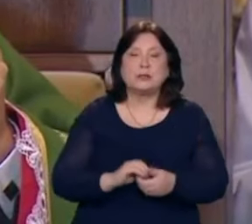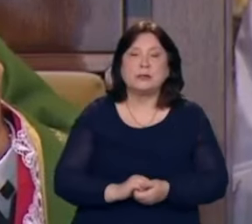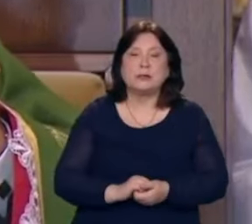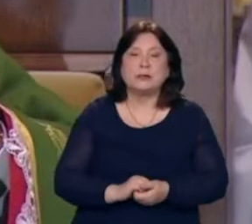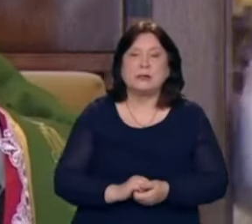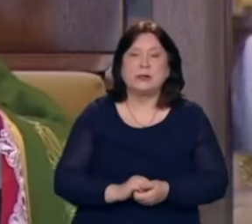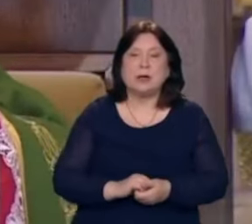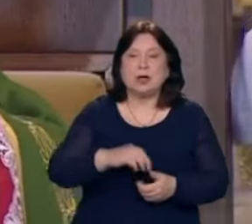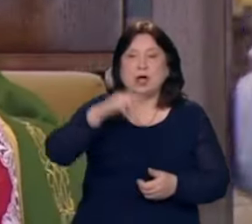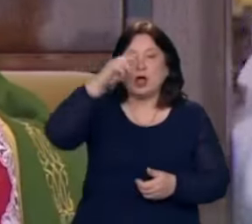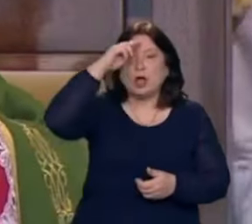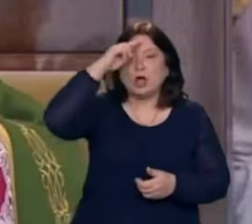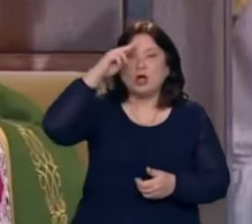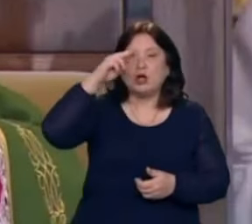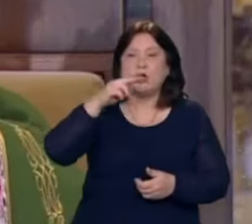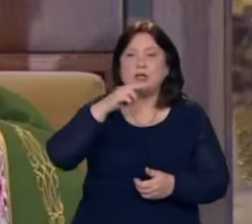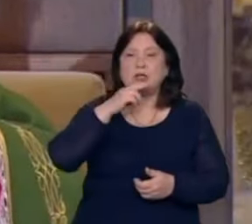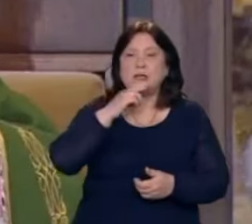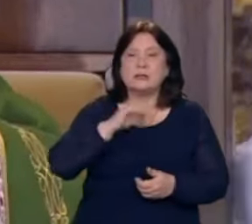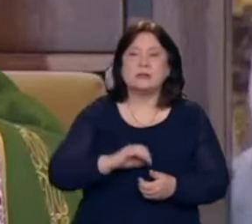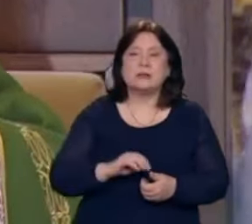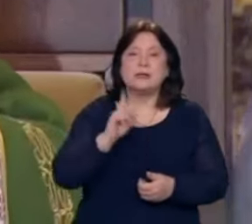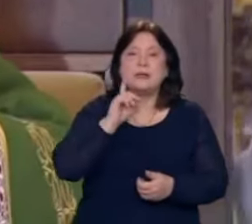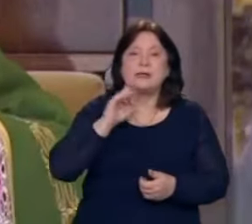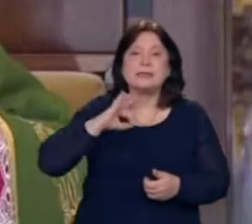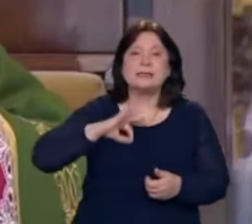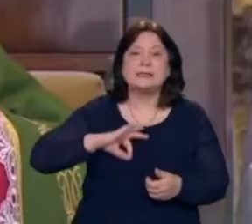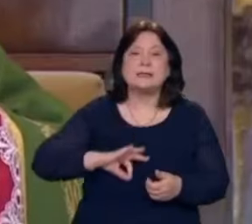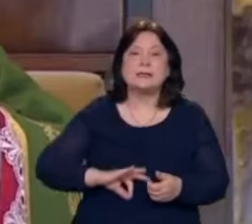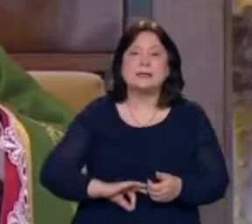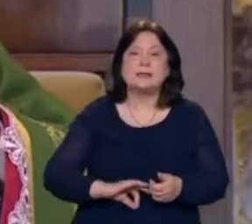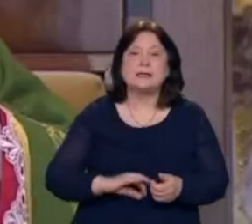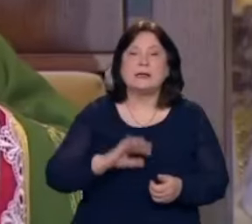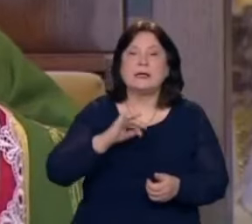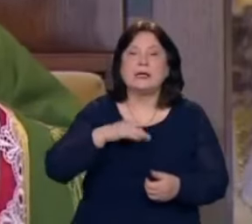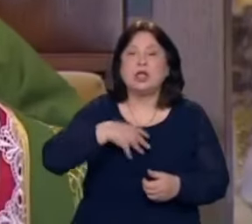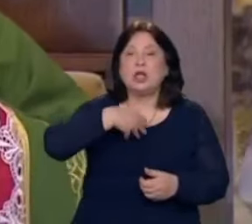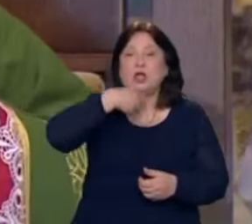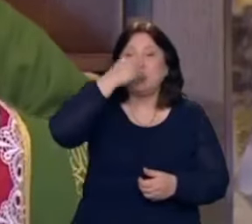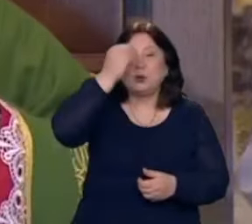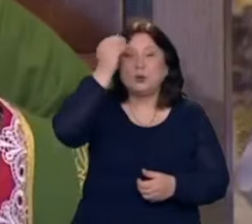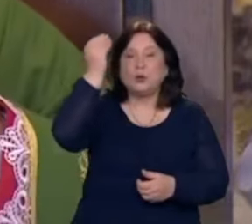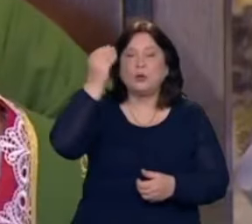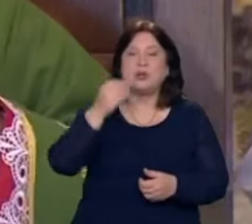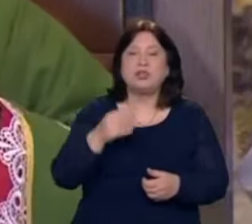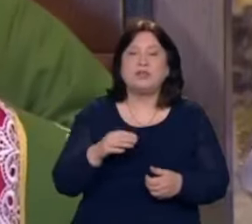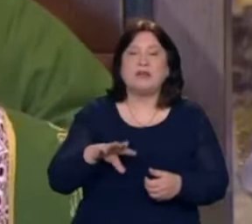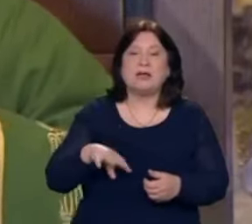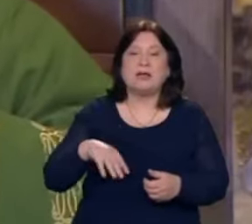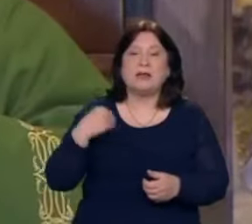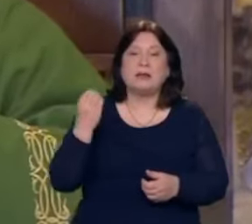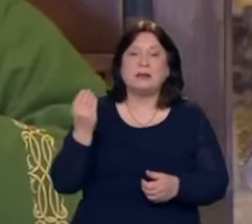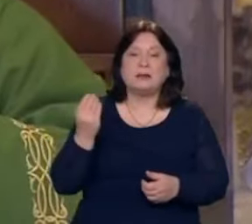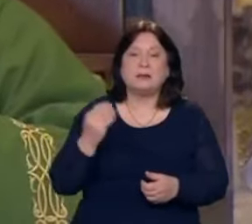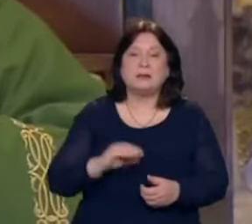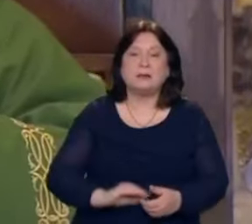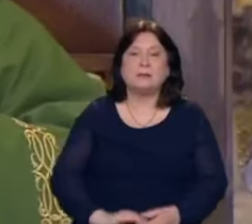Wszechmogący Ojciec i syn i duch